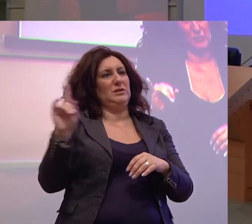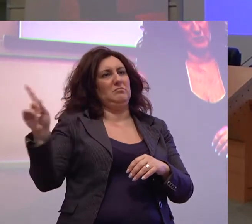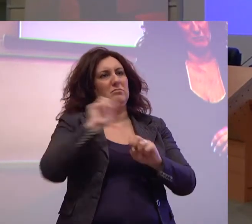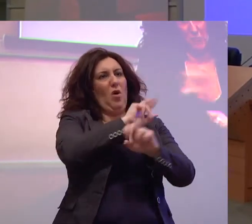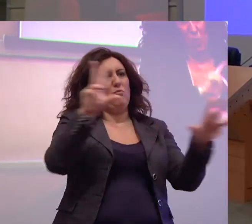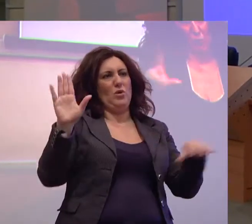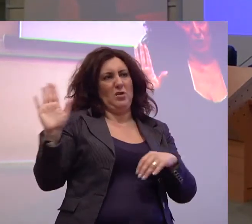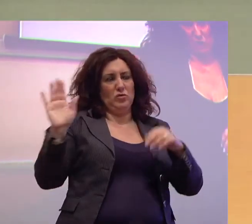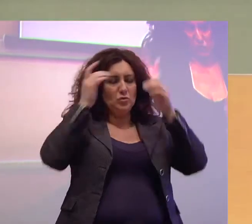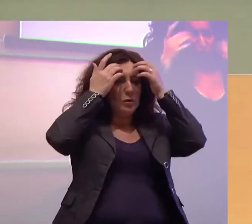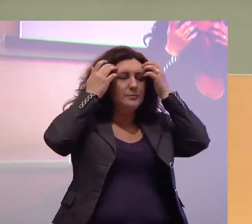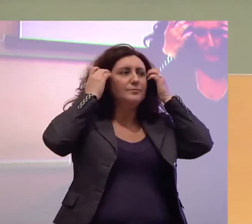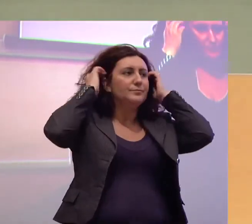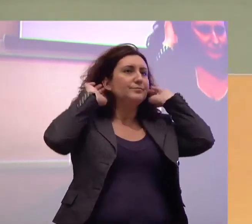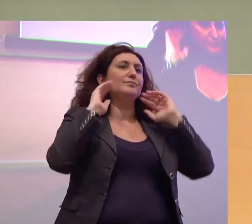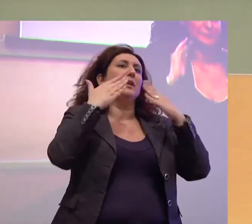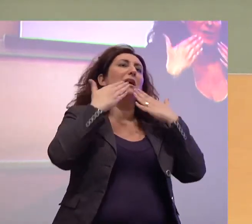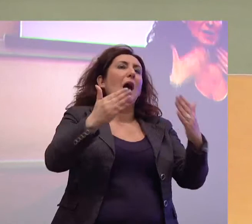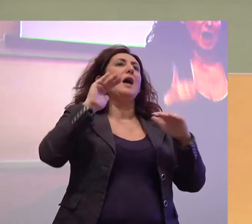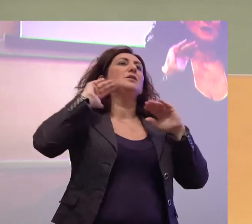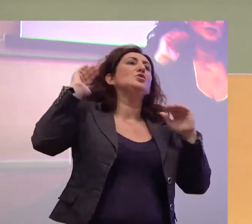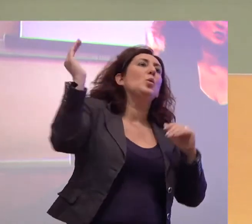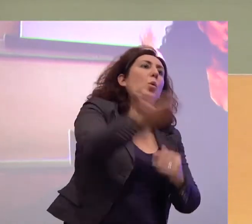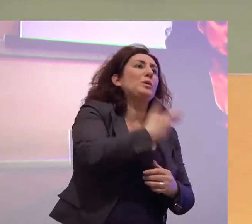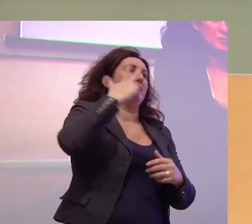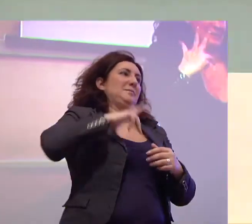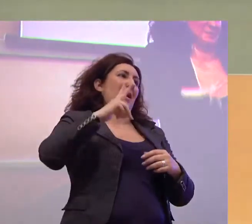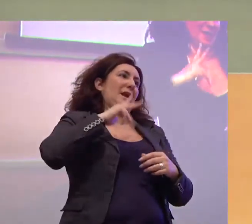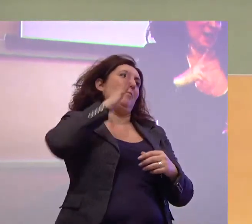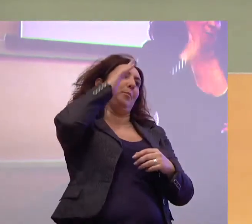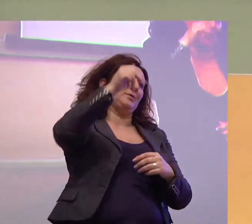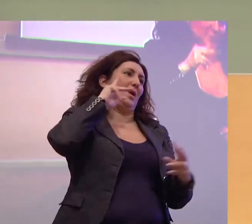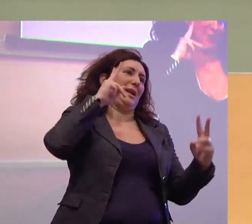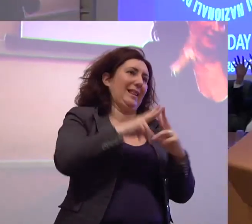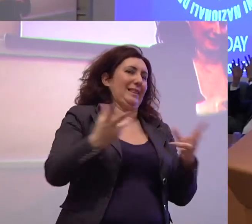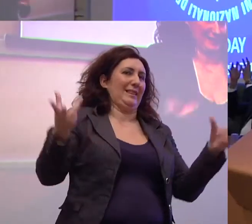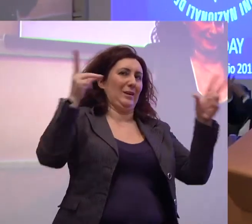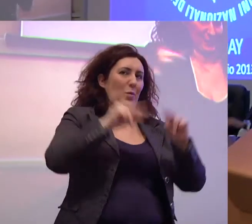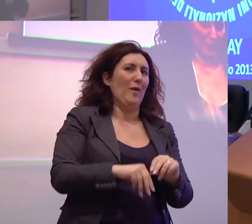comunicazione. Grazie a tutti e speriamo di poterci vedere il prossimo. Grazie.